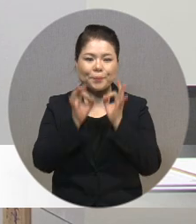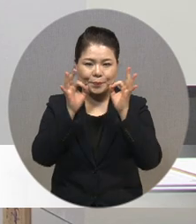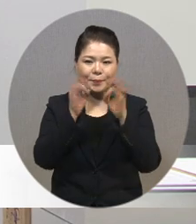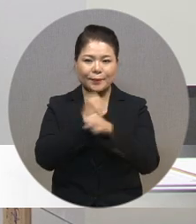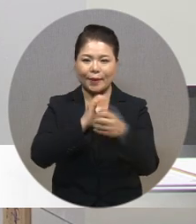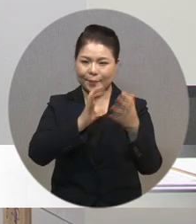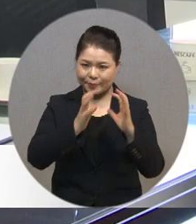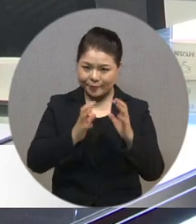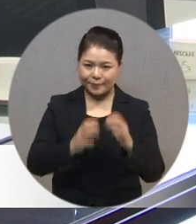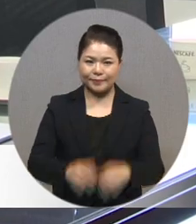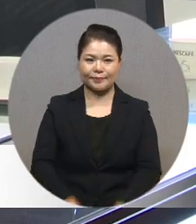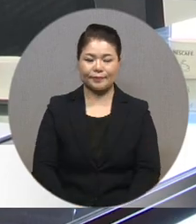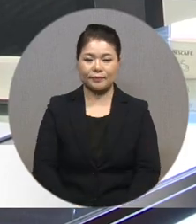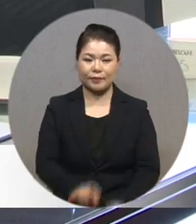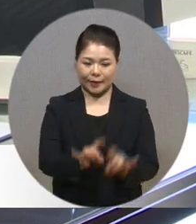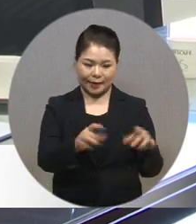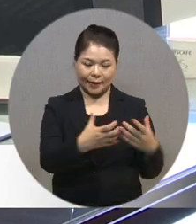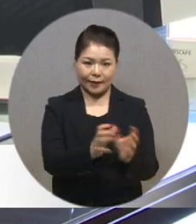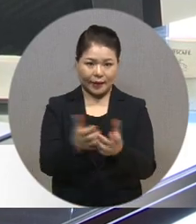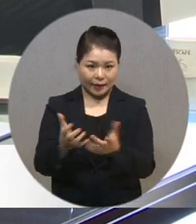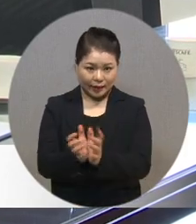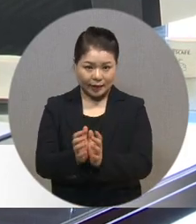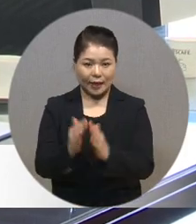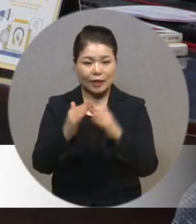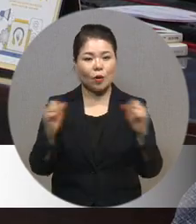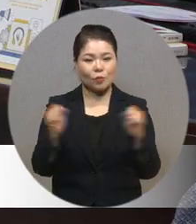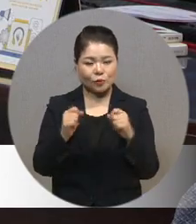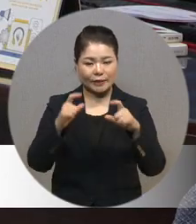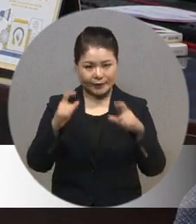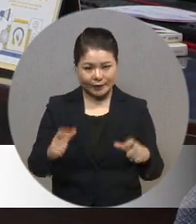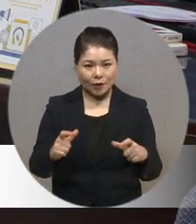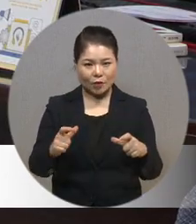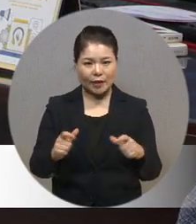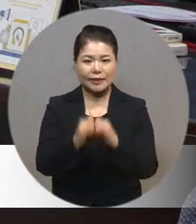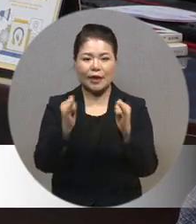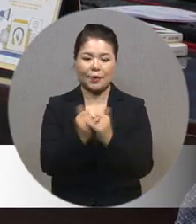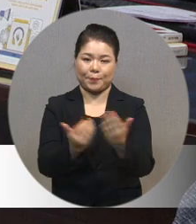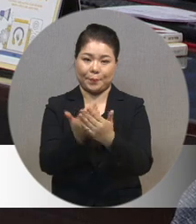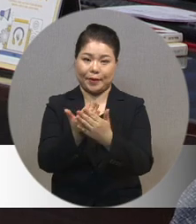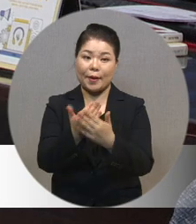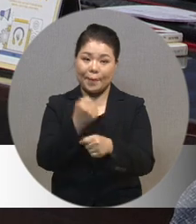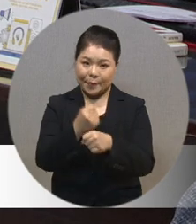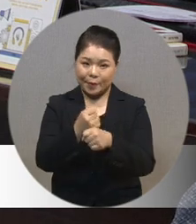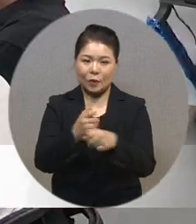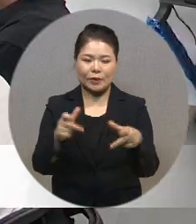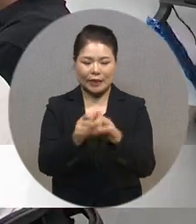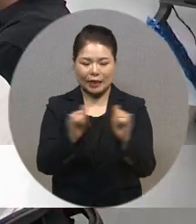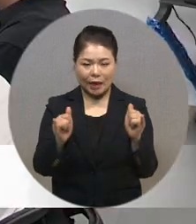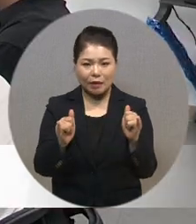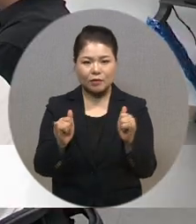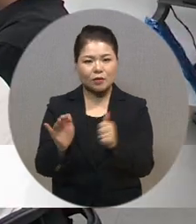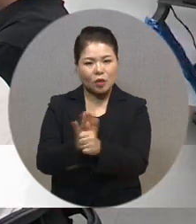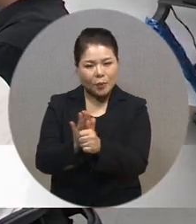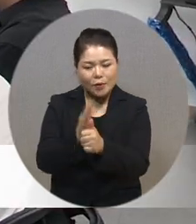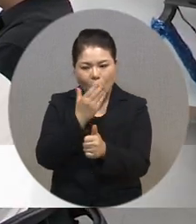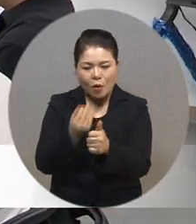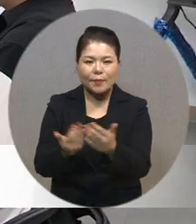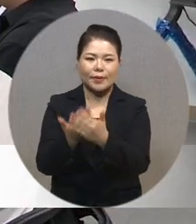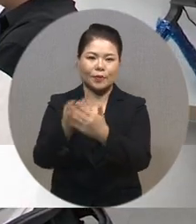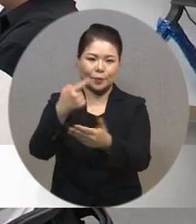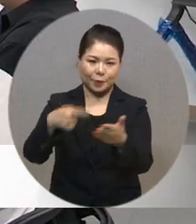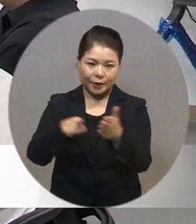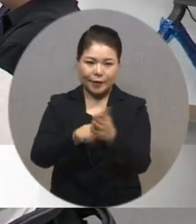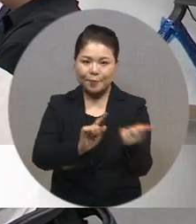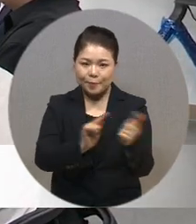논의했습니다. 각 단체는 앞으로 전북 지역의 경제적, 사회적 발전을 도모하고 장애인 등 소외계층의 복지 향상을 위한